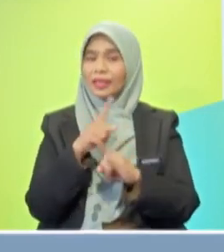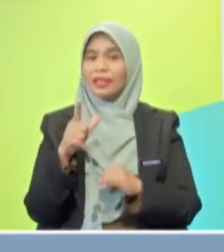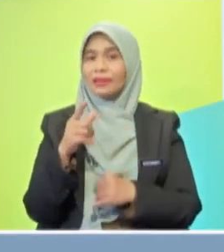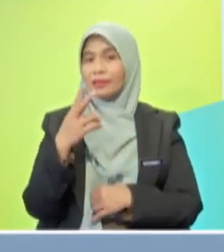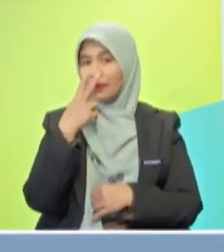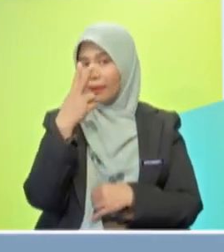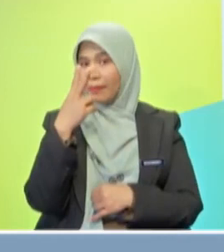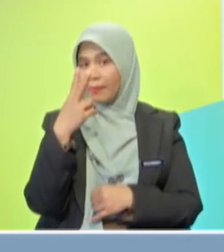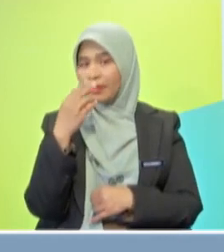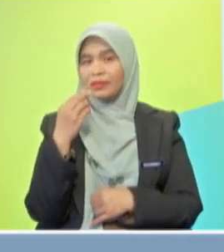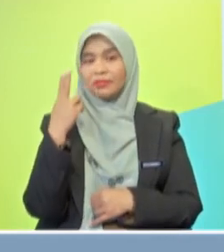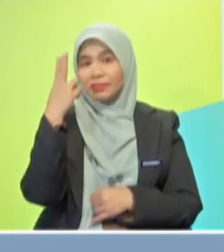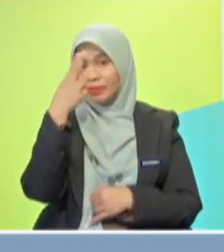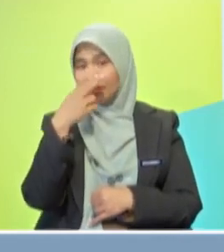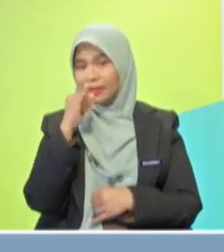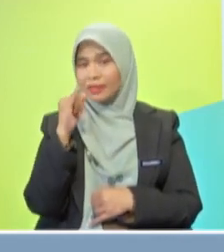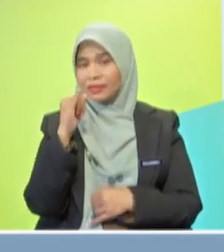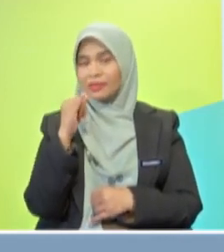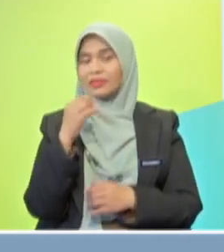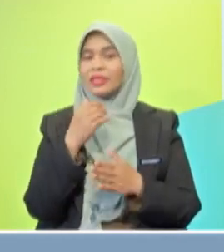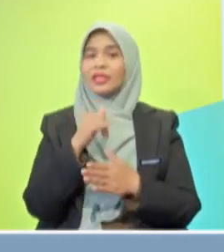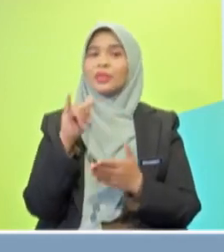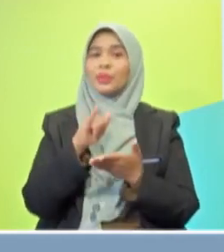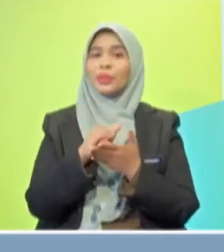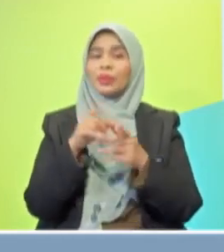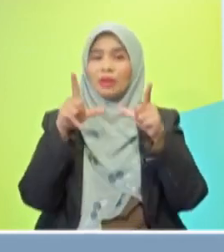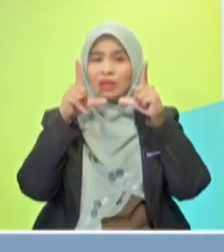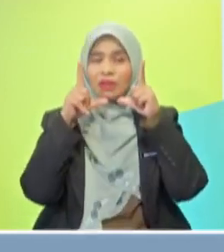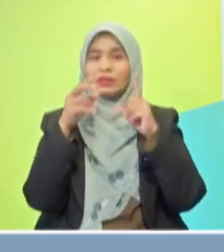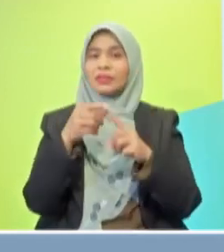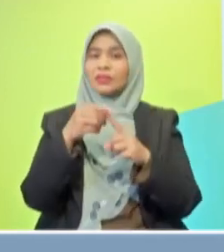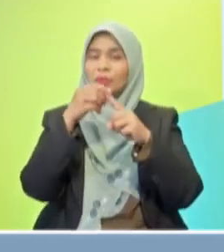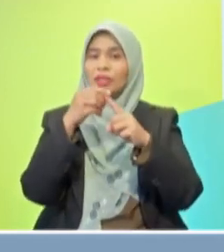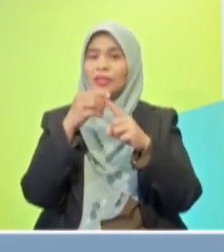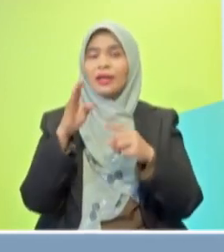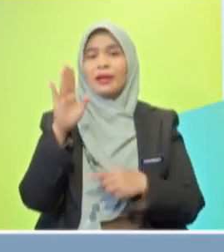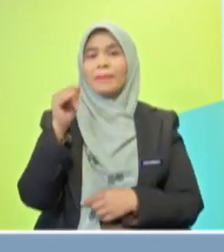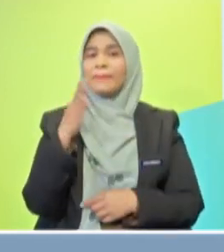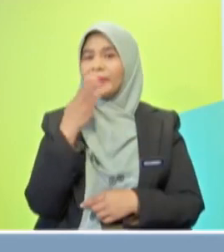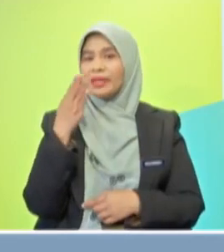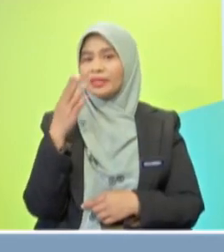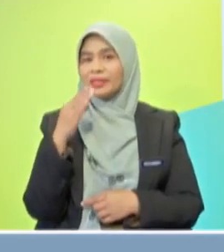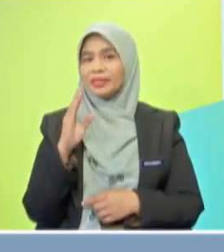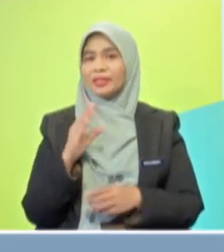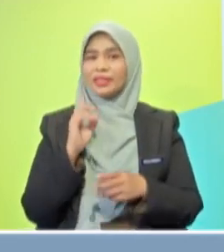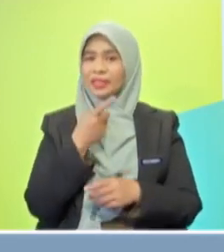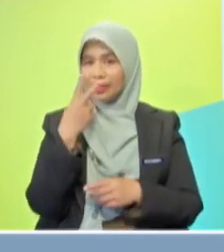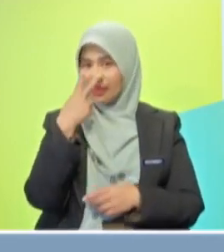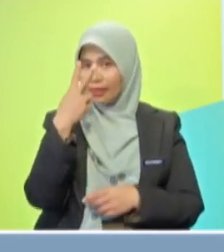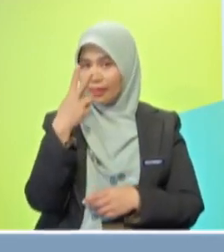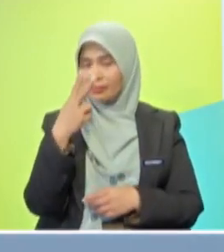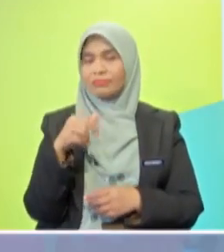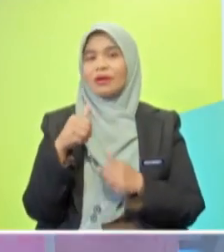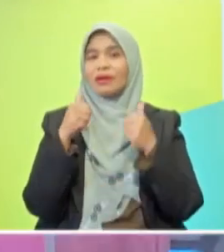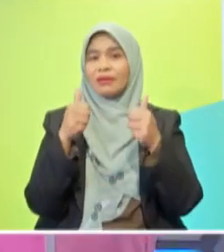menampakkan perhiasannya, yakni aurat, kecuali yang biasa terlihat. Aha. Ya, terima kasih. Bagus,